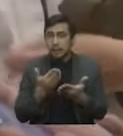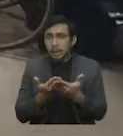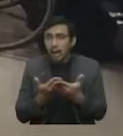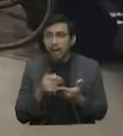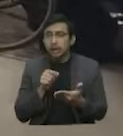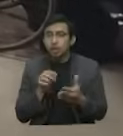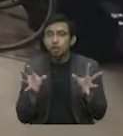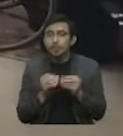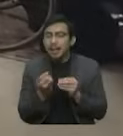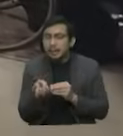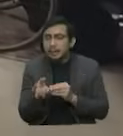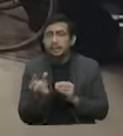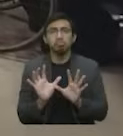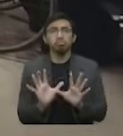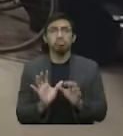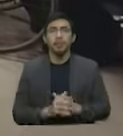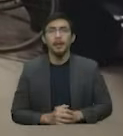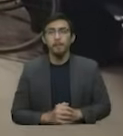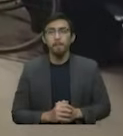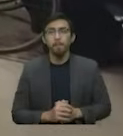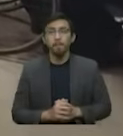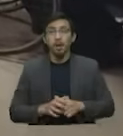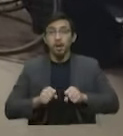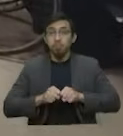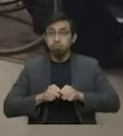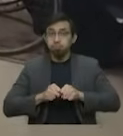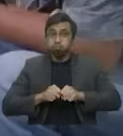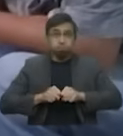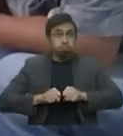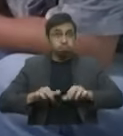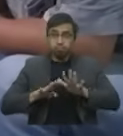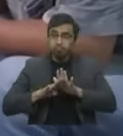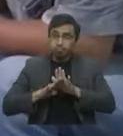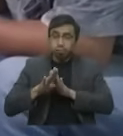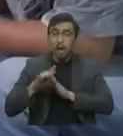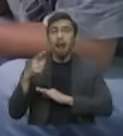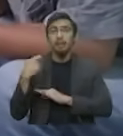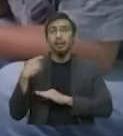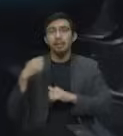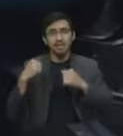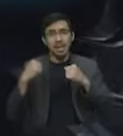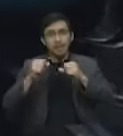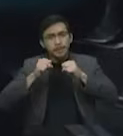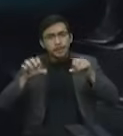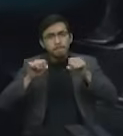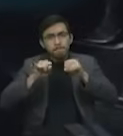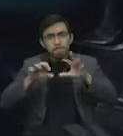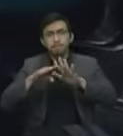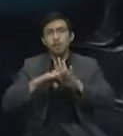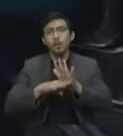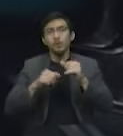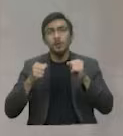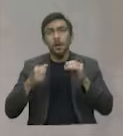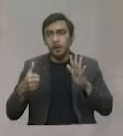sedikit. Agar penularan tidak terus meningkat, Menkes menghimbau agar masyarakat tetap menerapkan protokol kesehatan dan pola